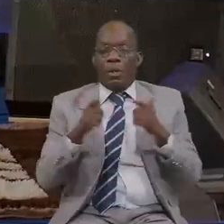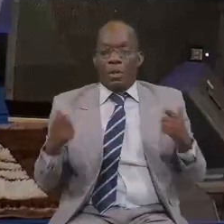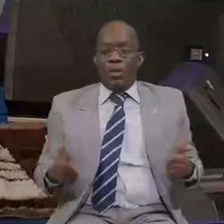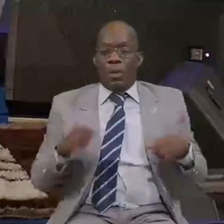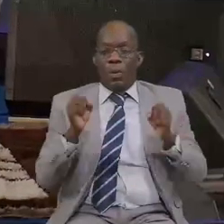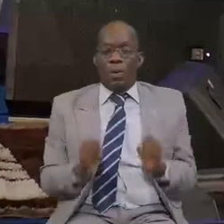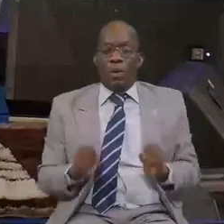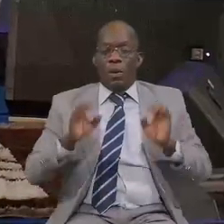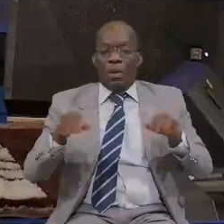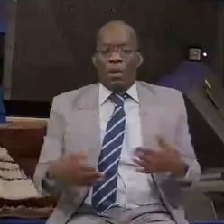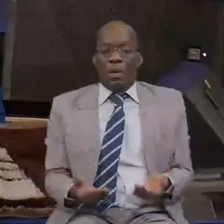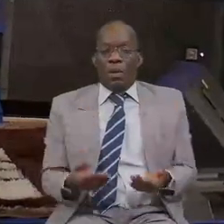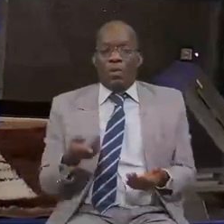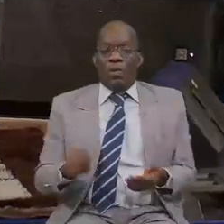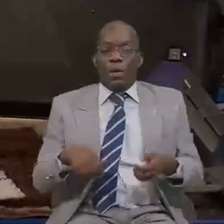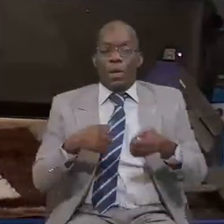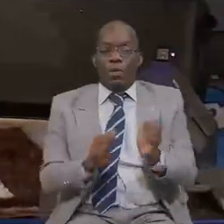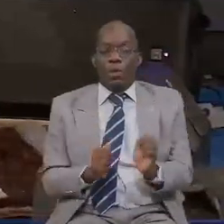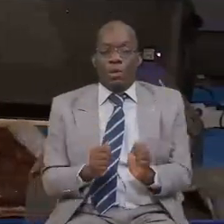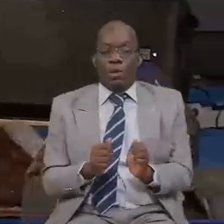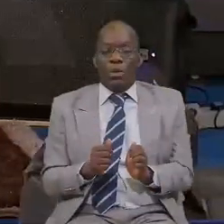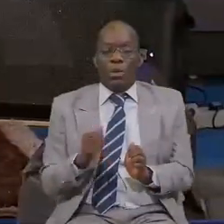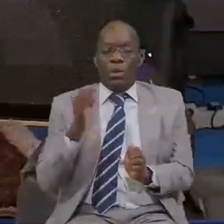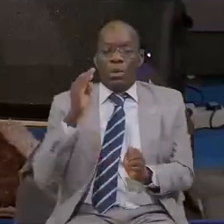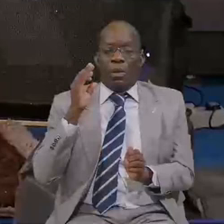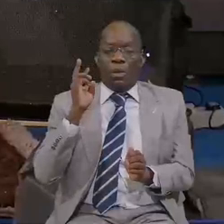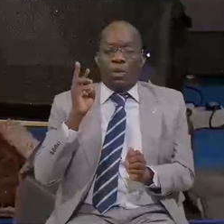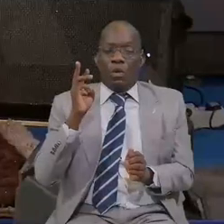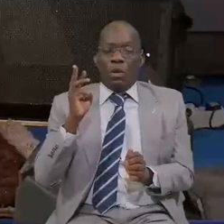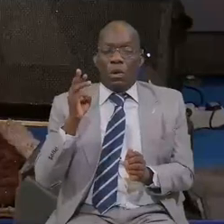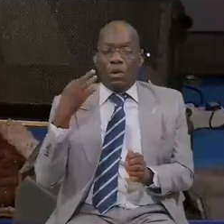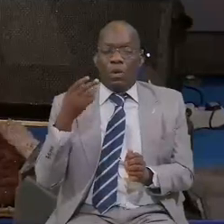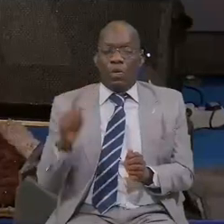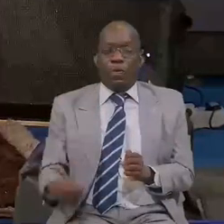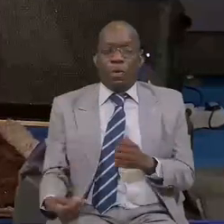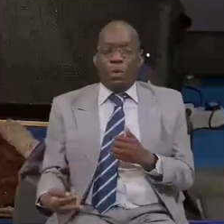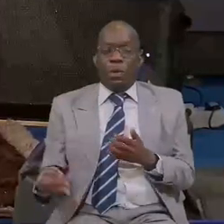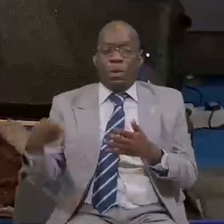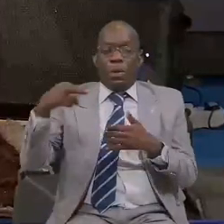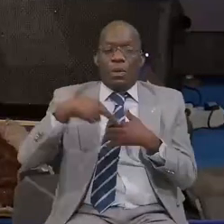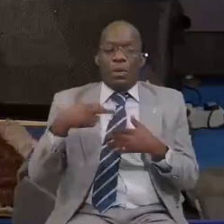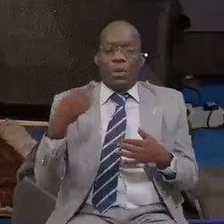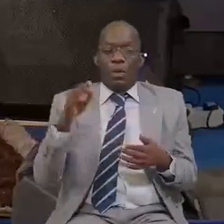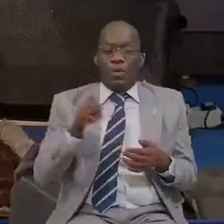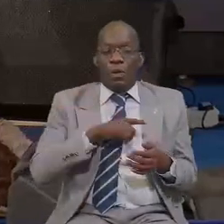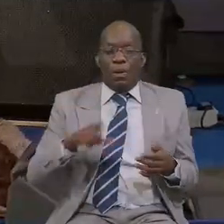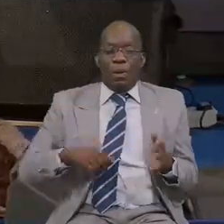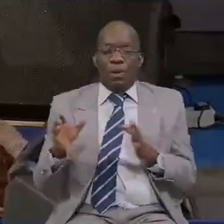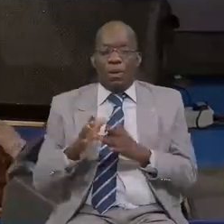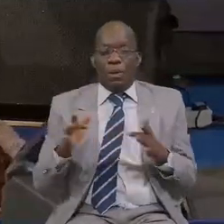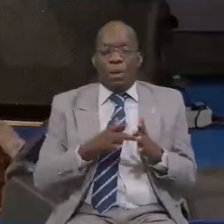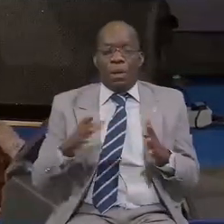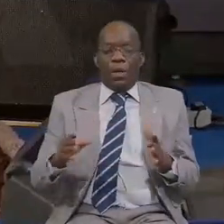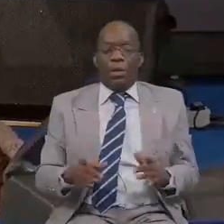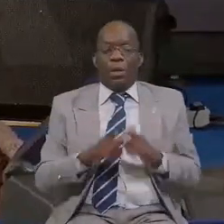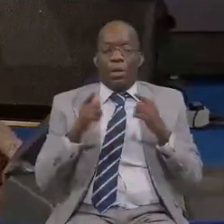rendaient avec beaucoup de force témoignage de la résurrection du Seigneur Jésus. Et une grande grâce